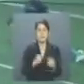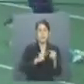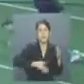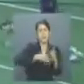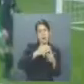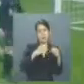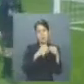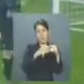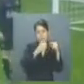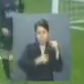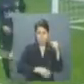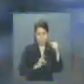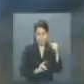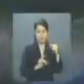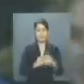อลโคปาเดเลครับ